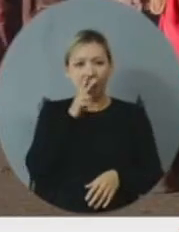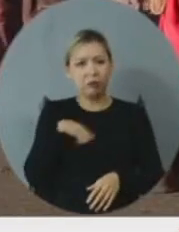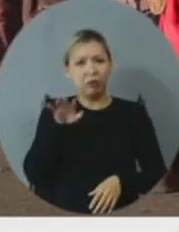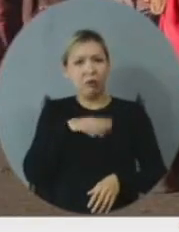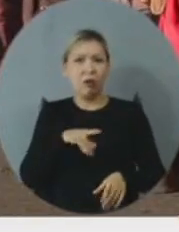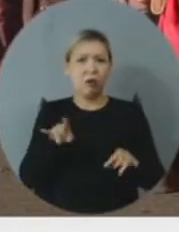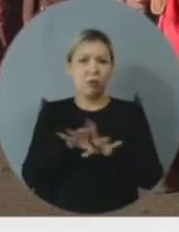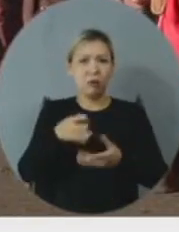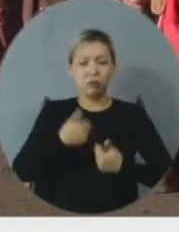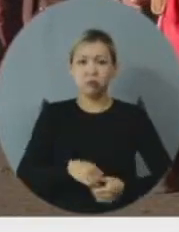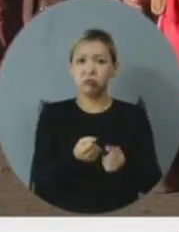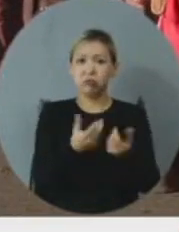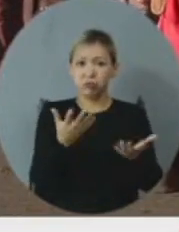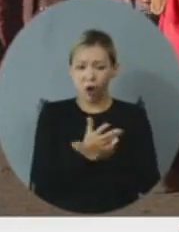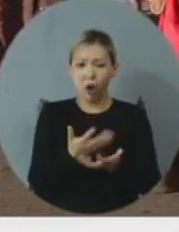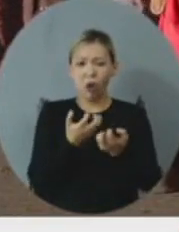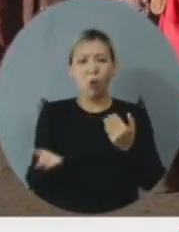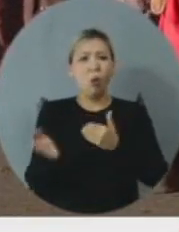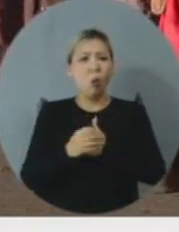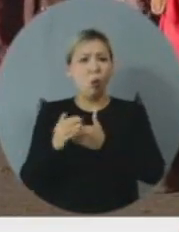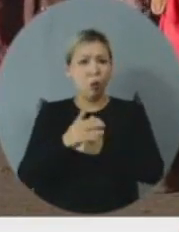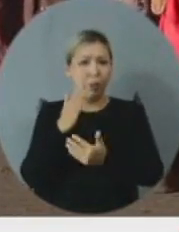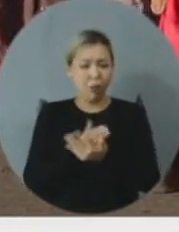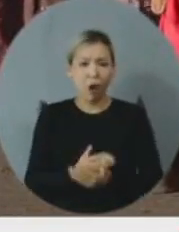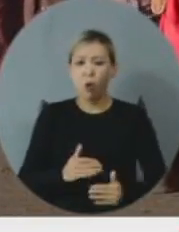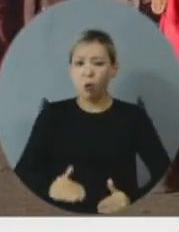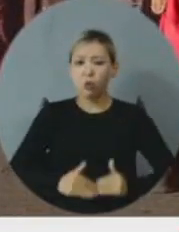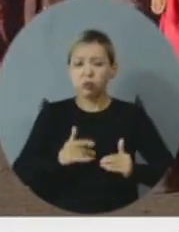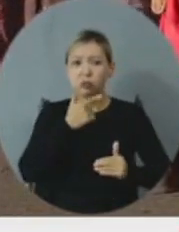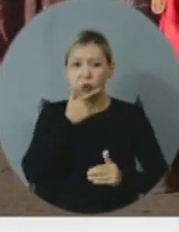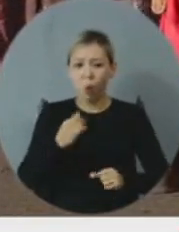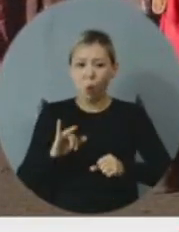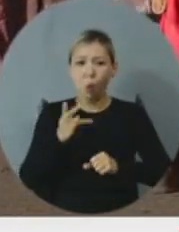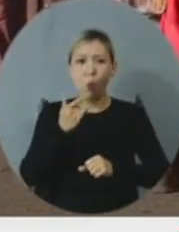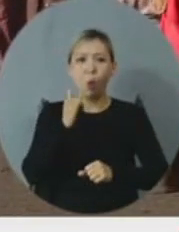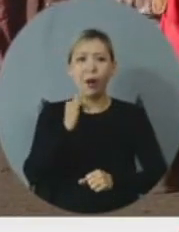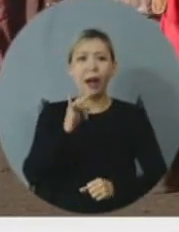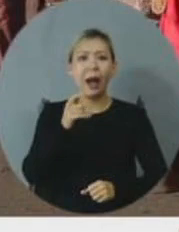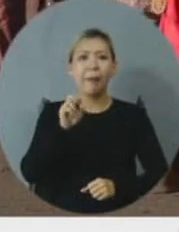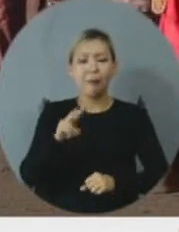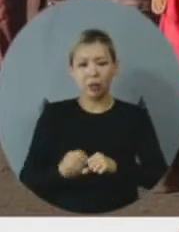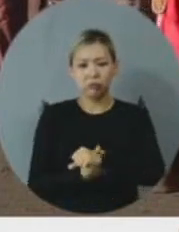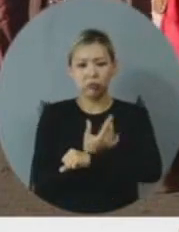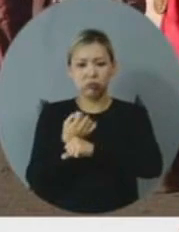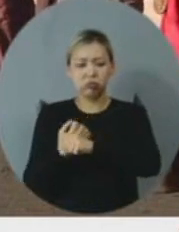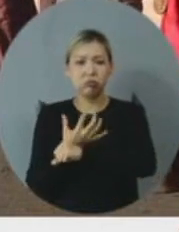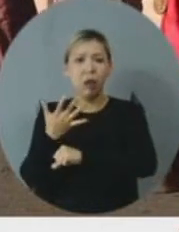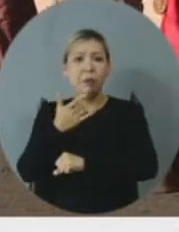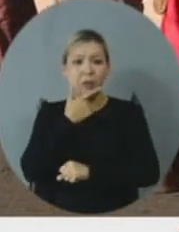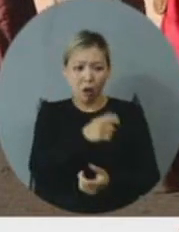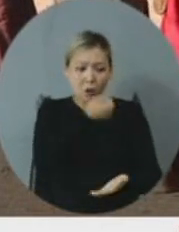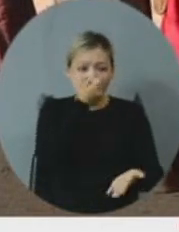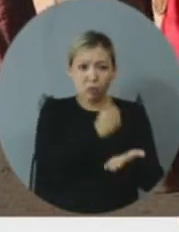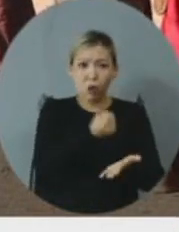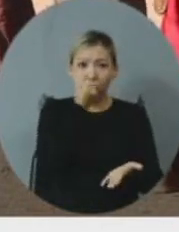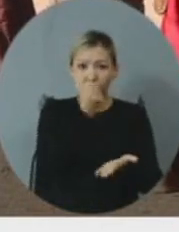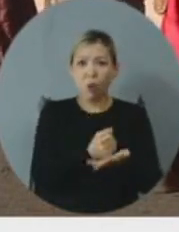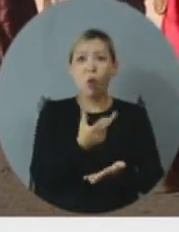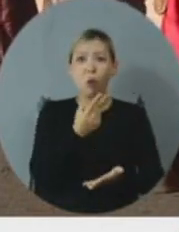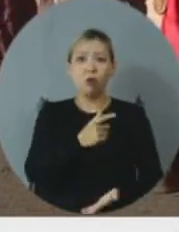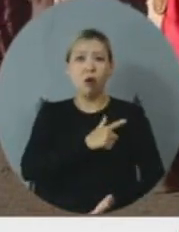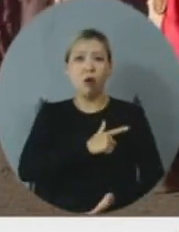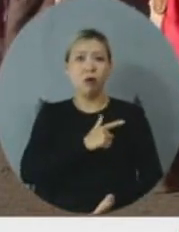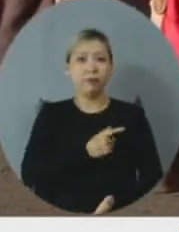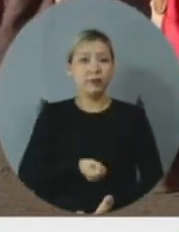зэрэндэг гарч байгаа, олноороо өгч байгаа, усгүй болж байгаа, урмал байгаа, урхаа болсон гэдэг ингээд бодиттой бүр бүрсэн дээр байгаа энэ гомдлуудыг бол одоо